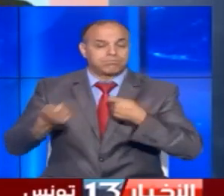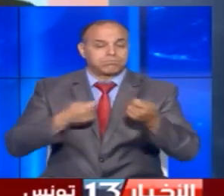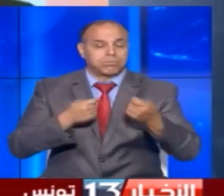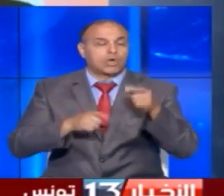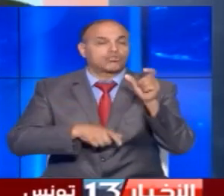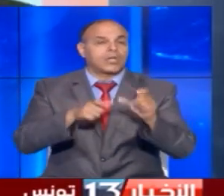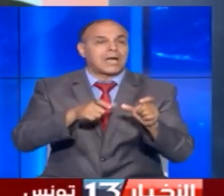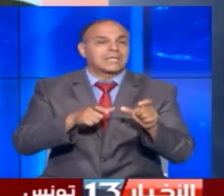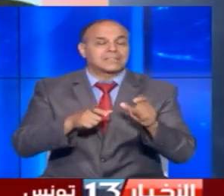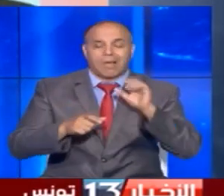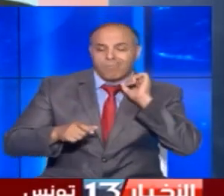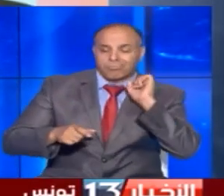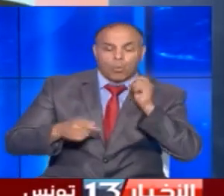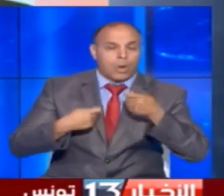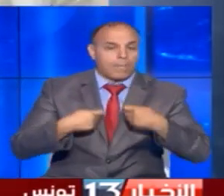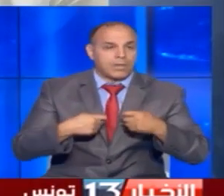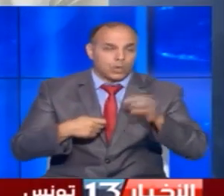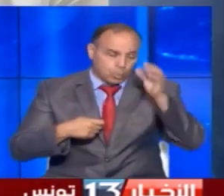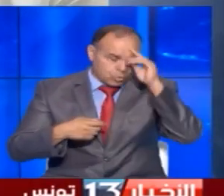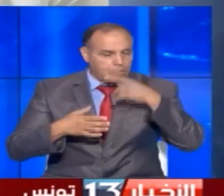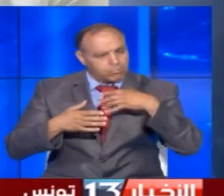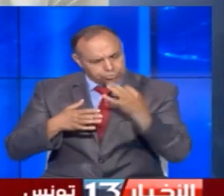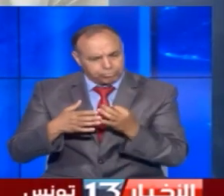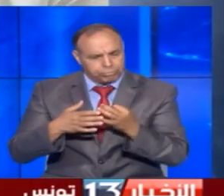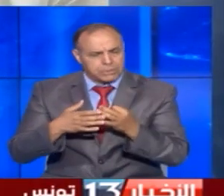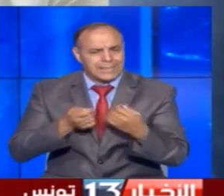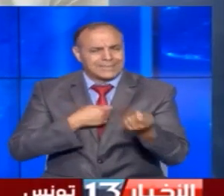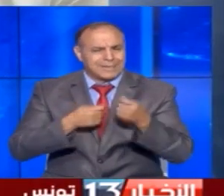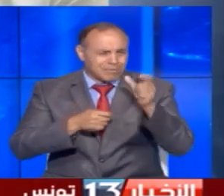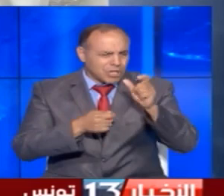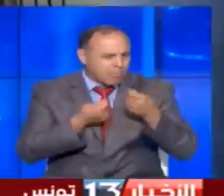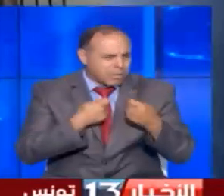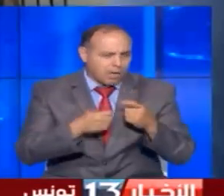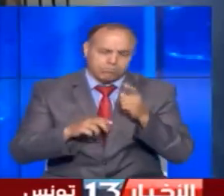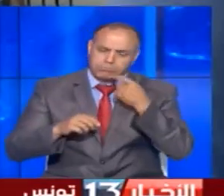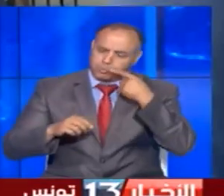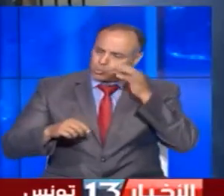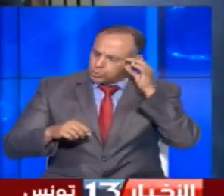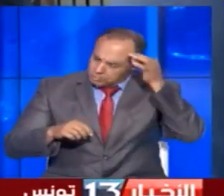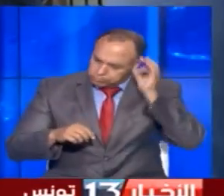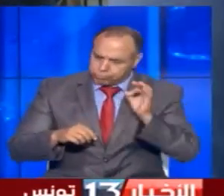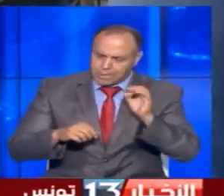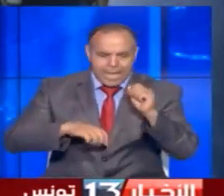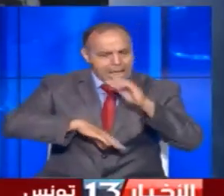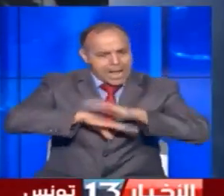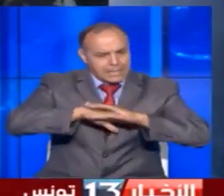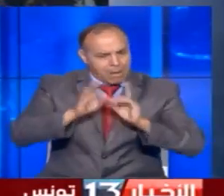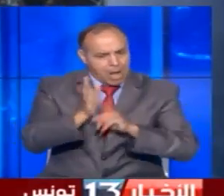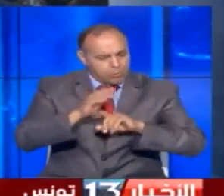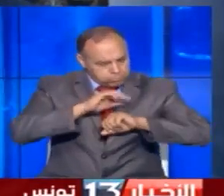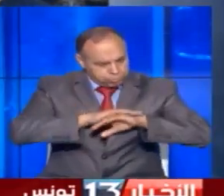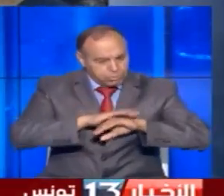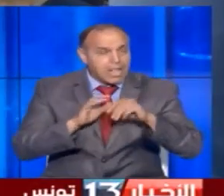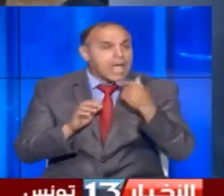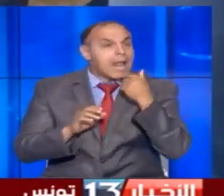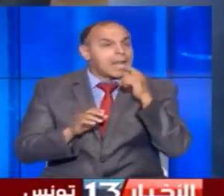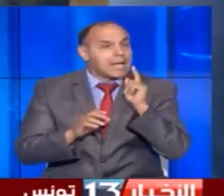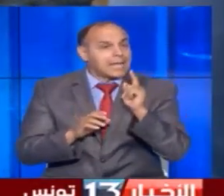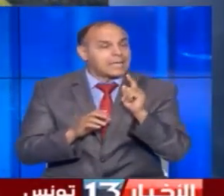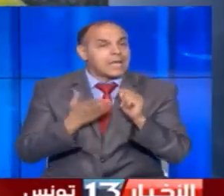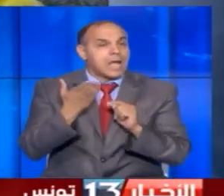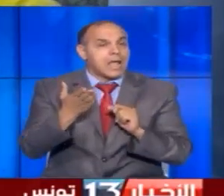او طلع بيتي التزامه مكافحه الاتجار بالبشر وانها الدوله تحتمل بالتزاماتها وكانت